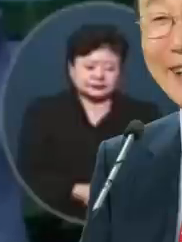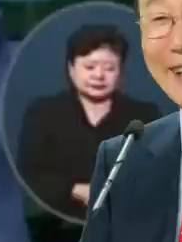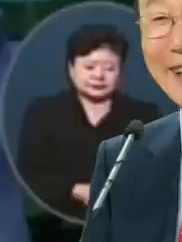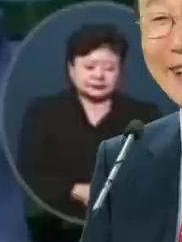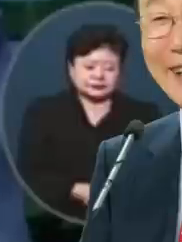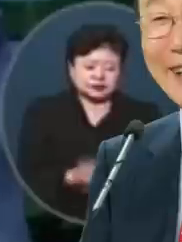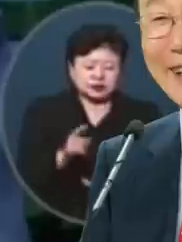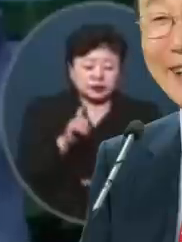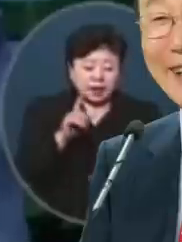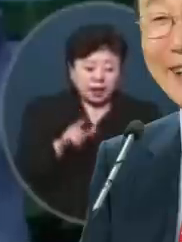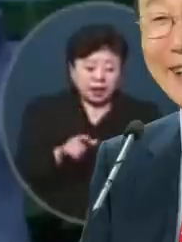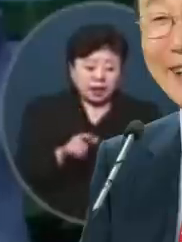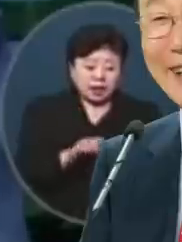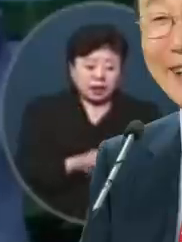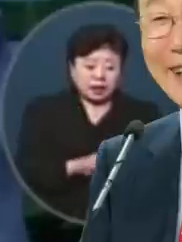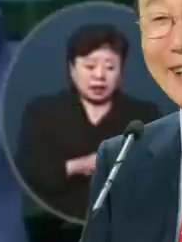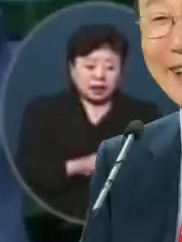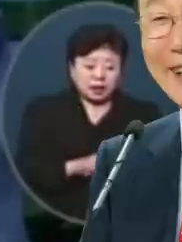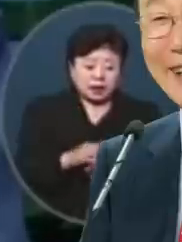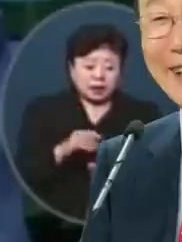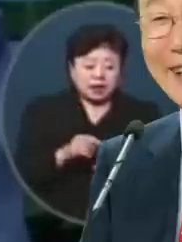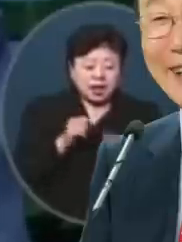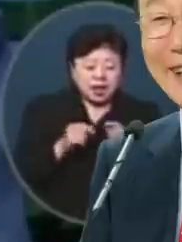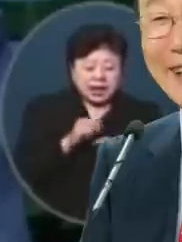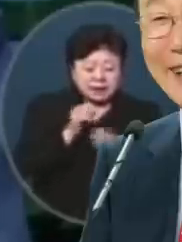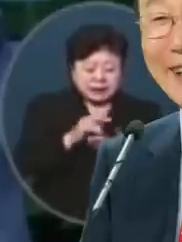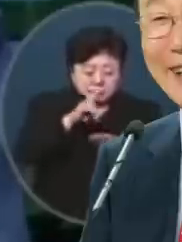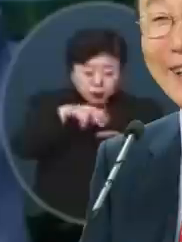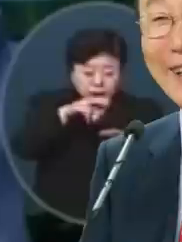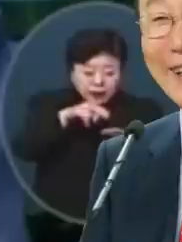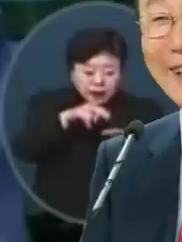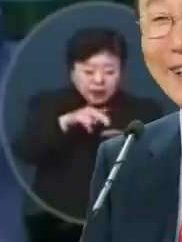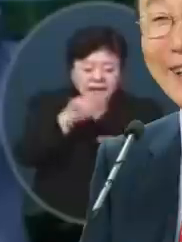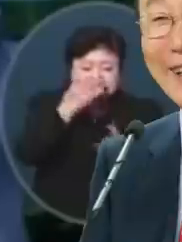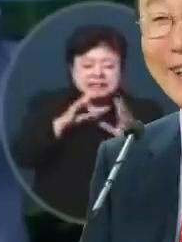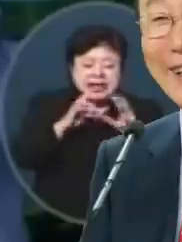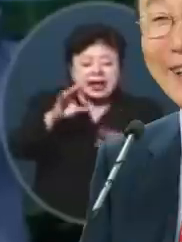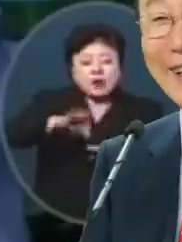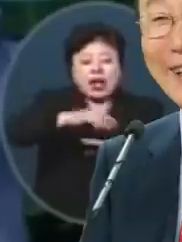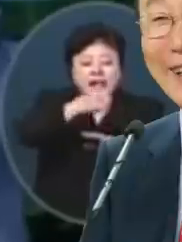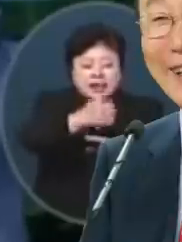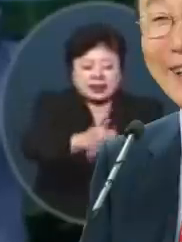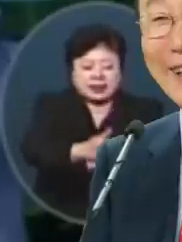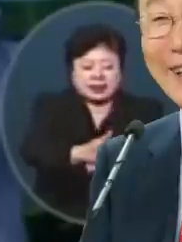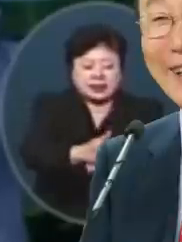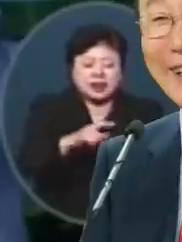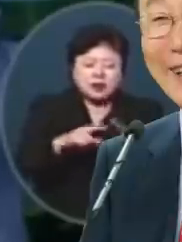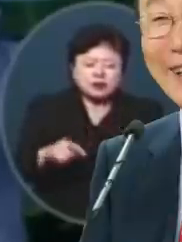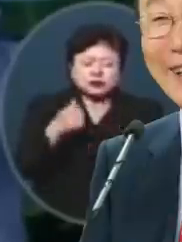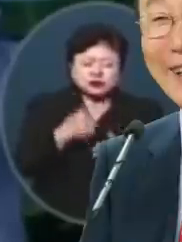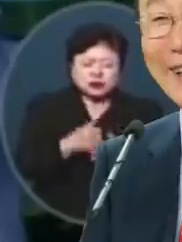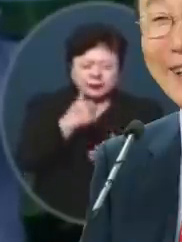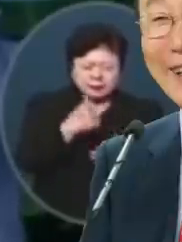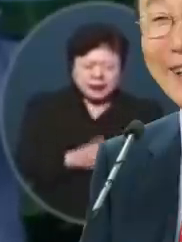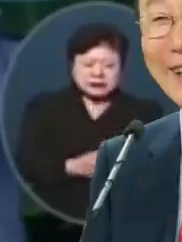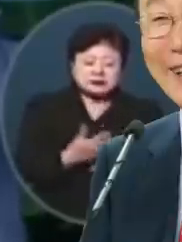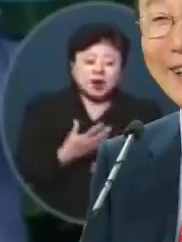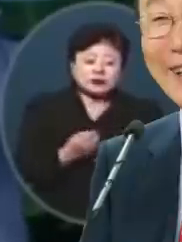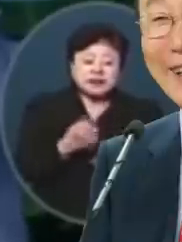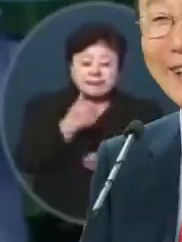그런데 내가 성경을 읽어보면 이스라엘의 왕이 대개 타락하는 데는 언제